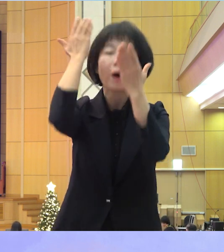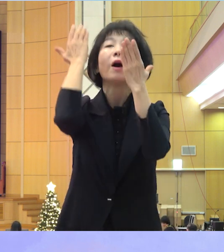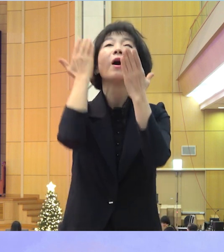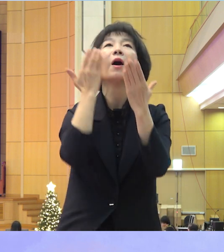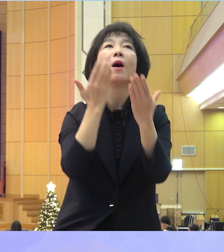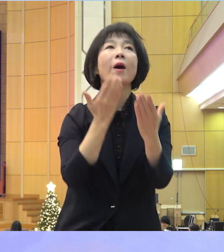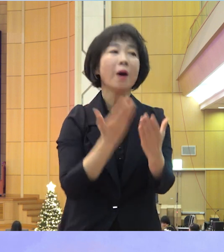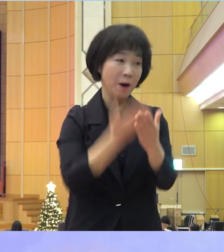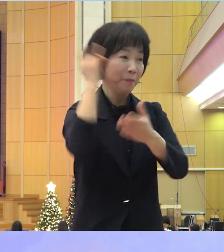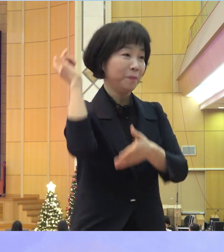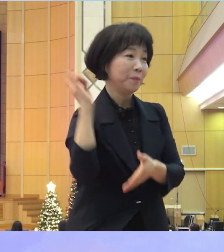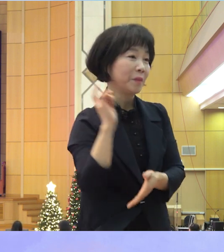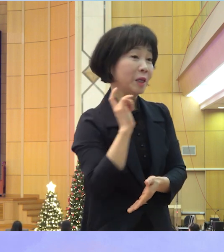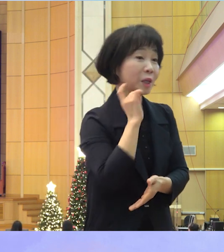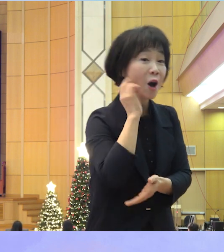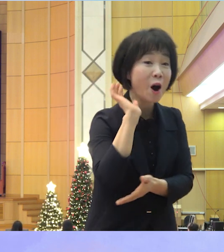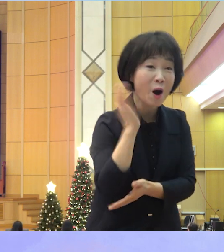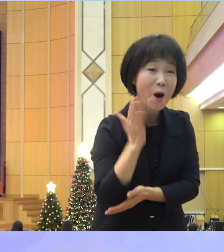임하소서. 영광